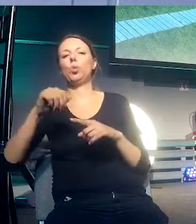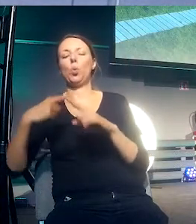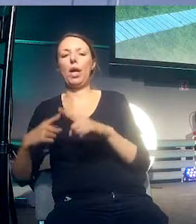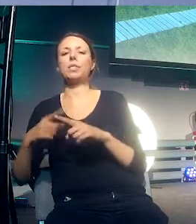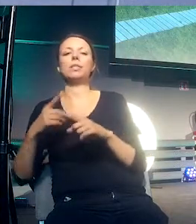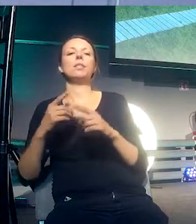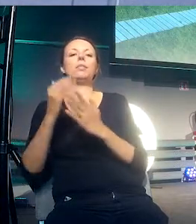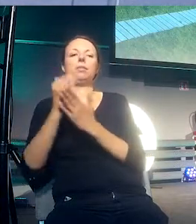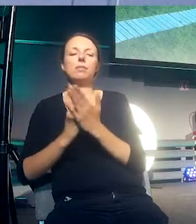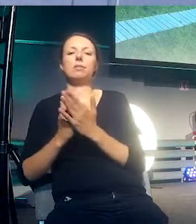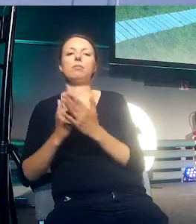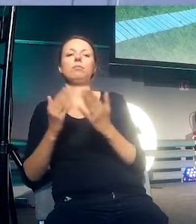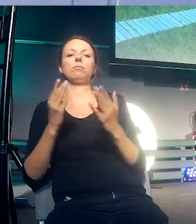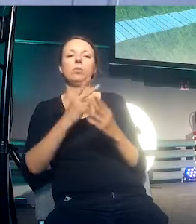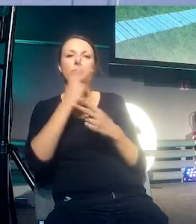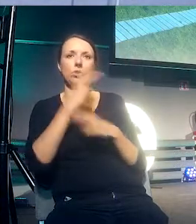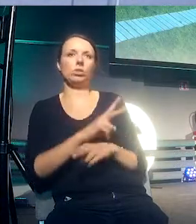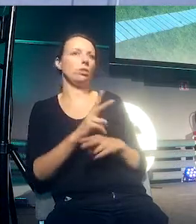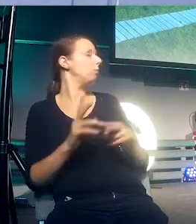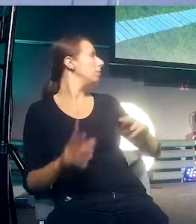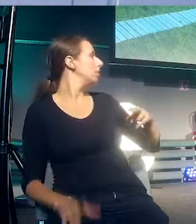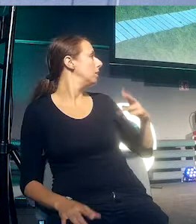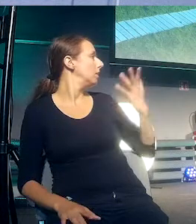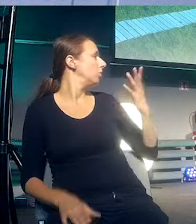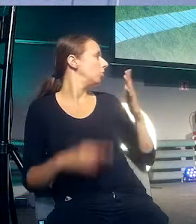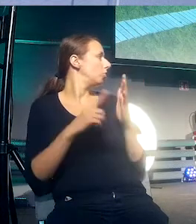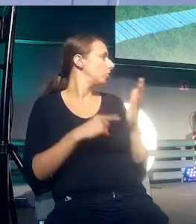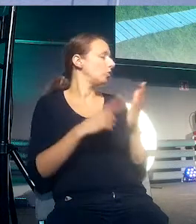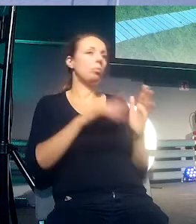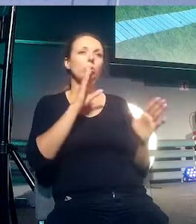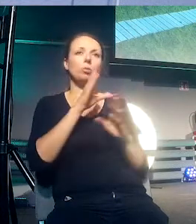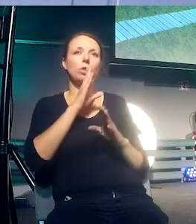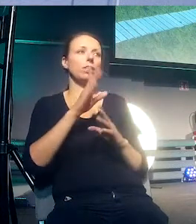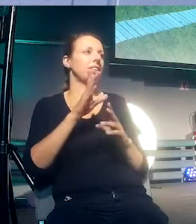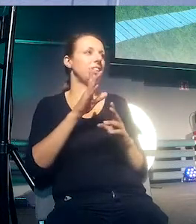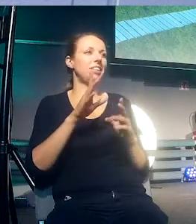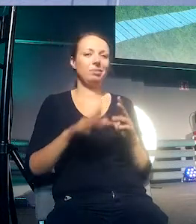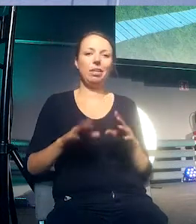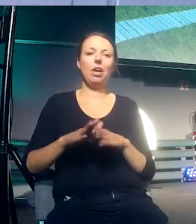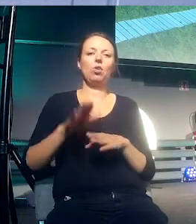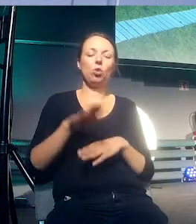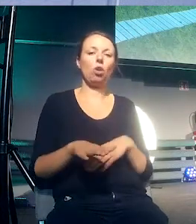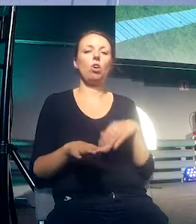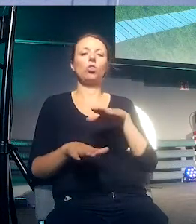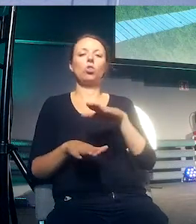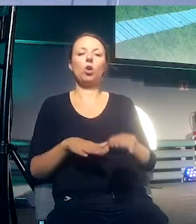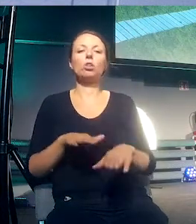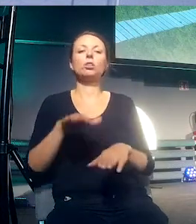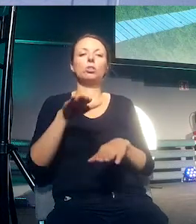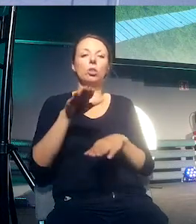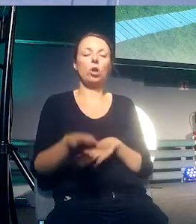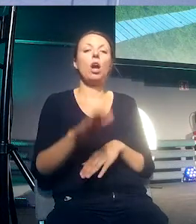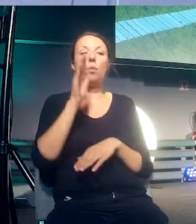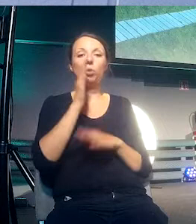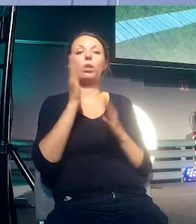walcząc z tymi wrogimi siłami, które krok po kroku sprawiają, że nasz cudowny design zaczyna przypominać